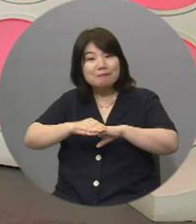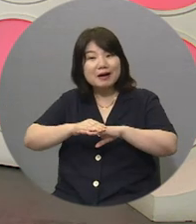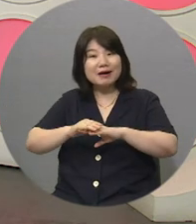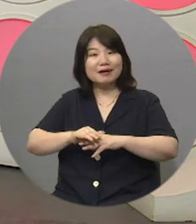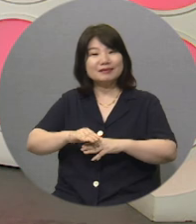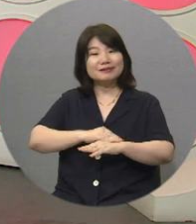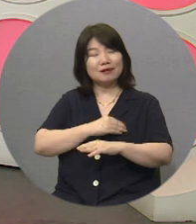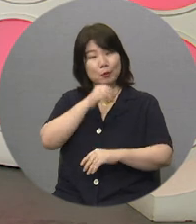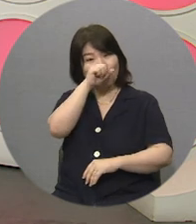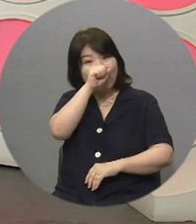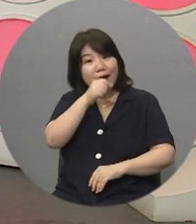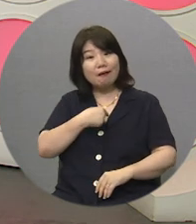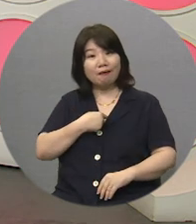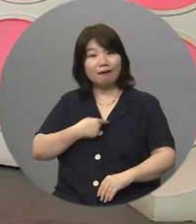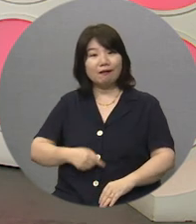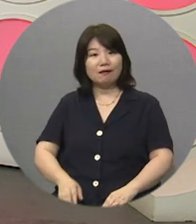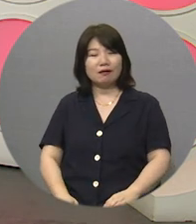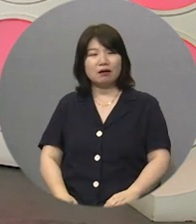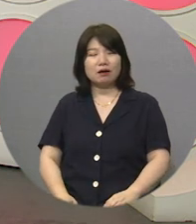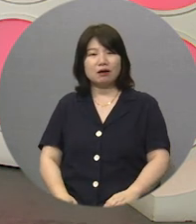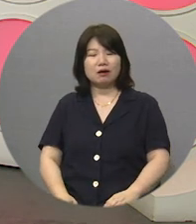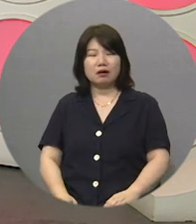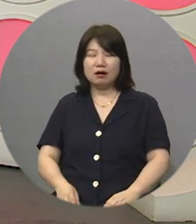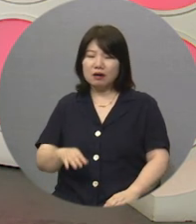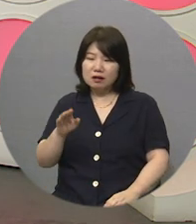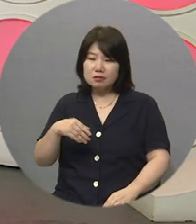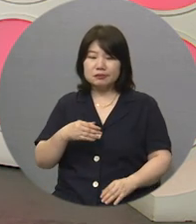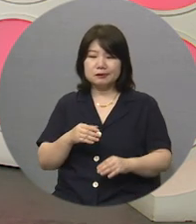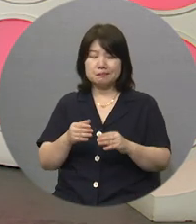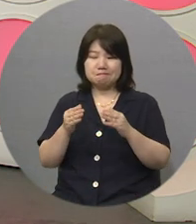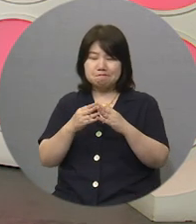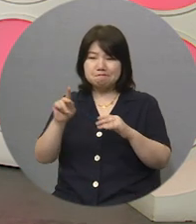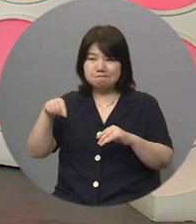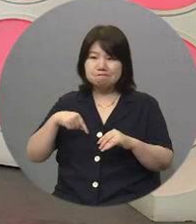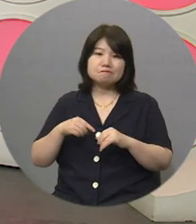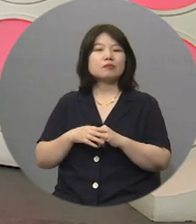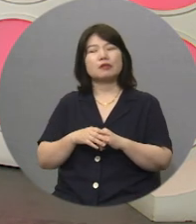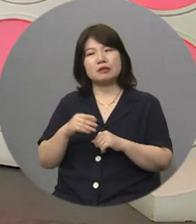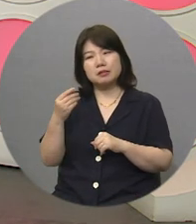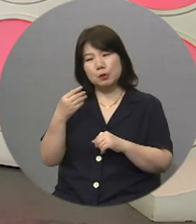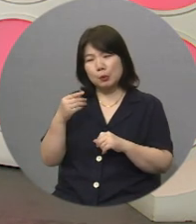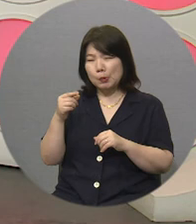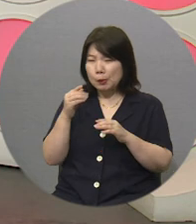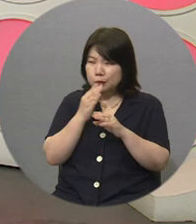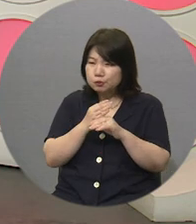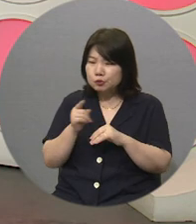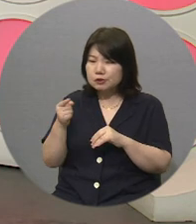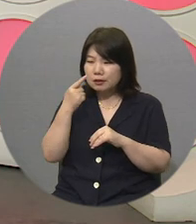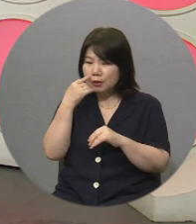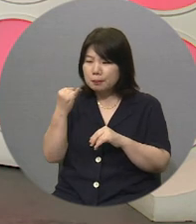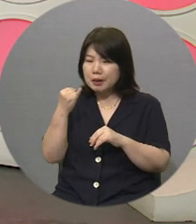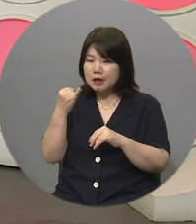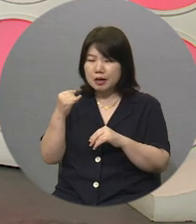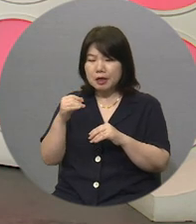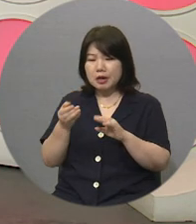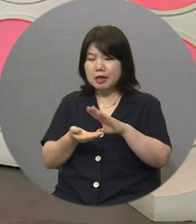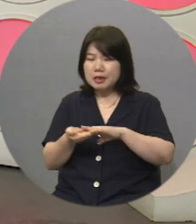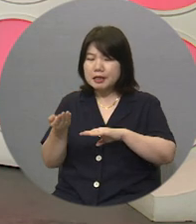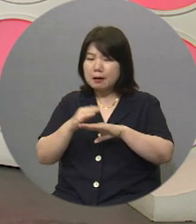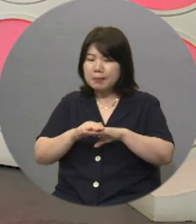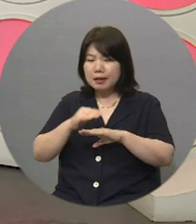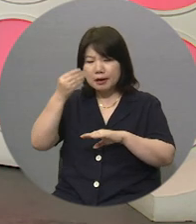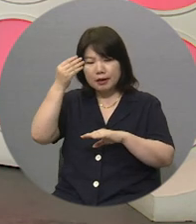그랬다고 둘러댔습니다. 집으로 오는 길 엄마의 양말이 계속 눈에 밟혔고, 그간 당연히